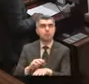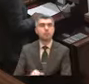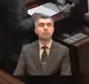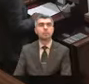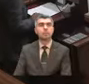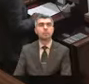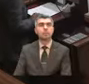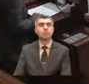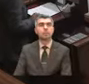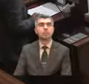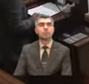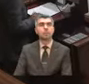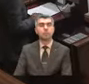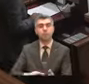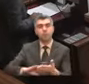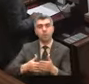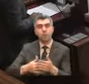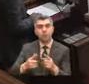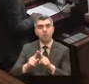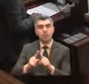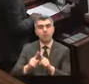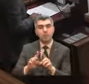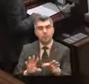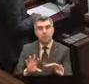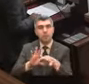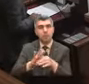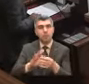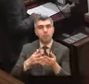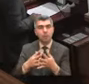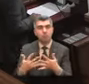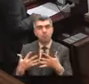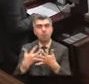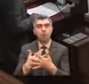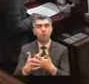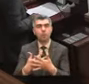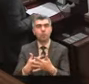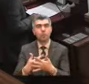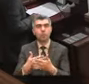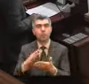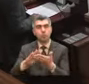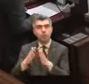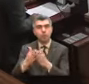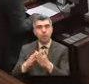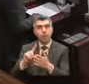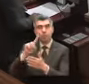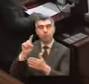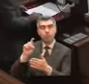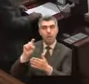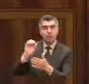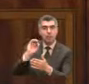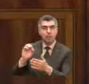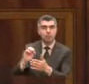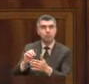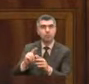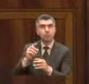ونعتبر بأن هذا المسلسل التعاقدي يجب أن يشمل أيضاً الجماعات الترابية لا سيما ما يتعلق بالتطهير السائل وتدبير